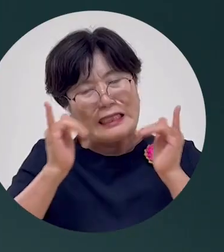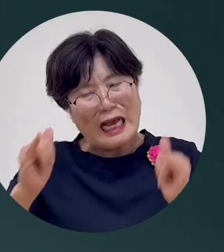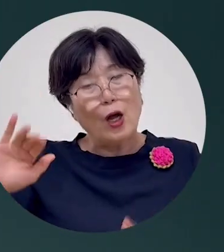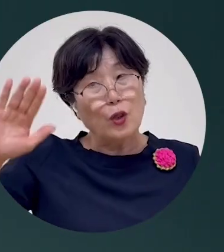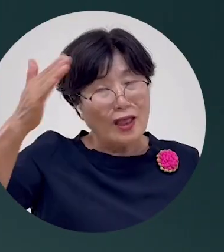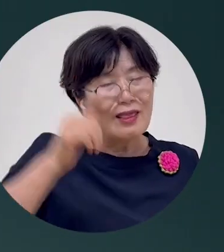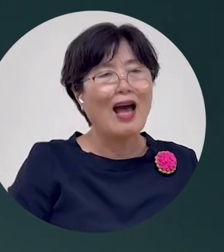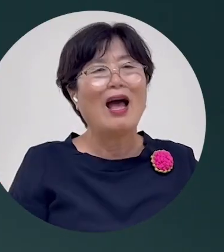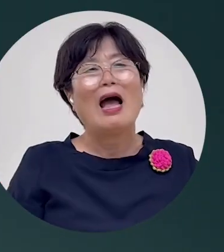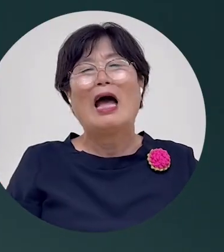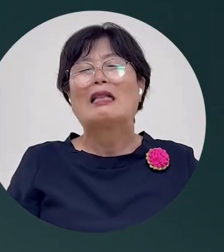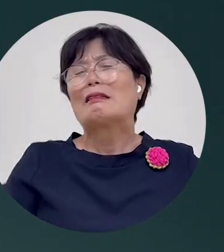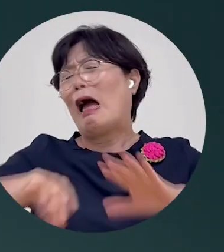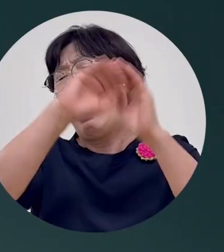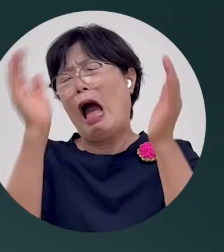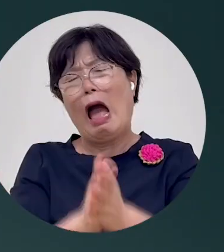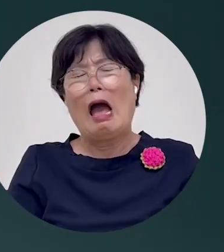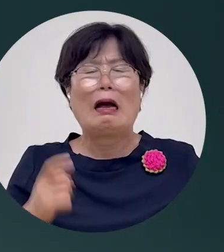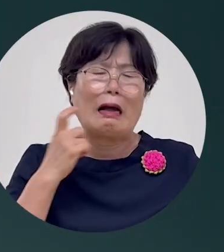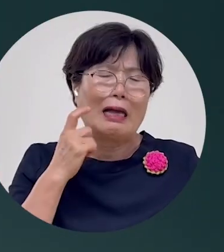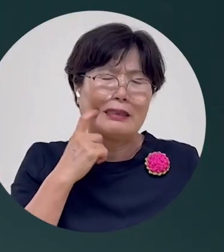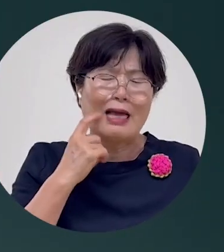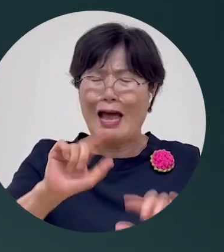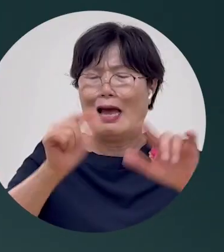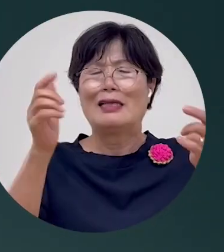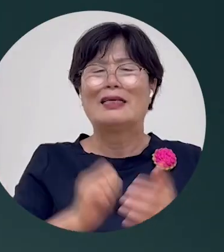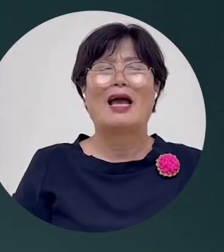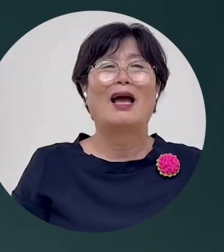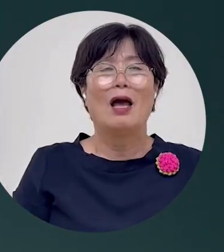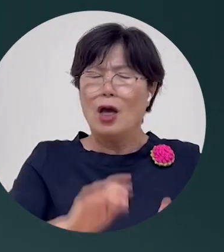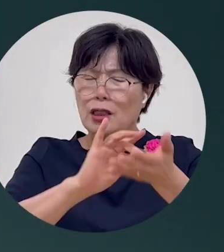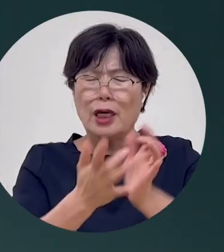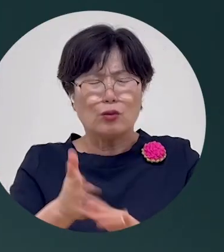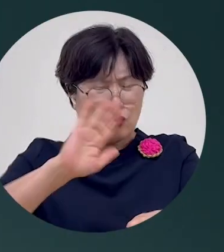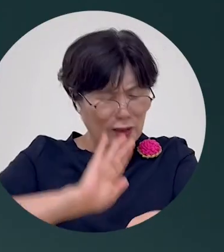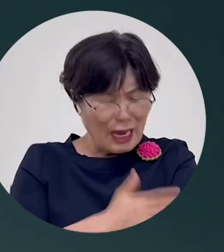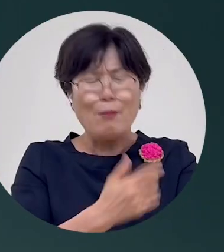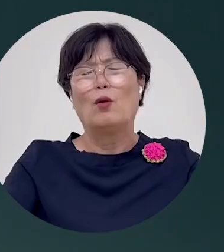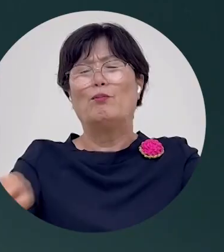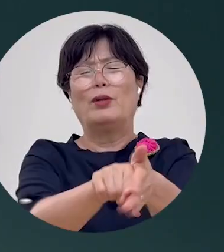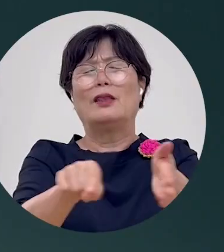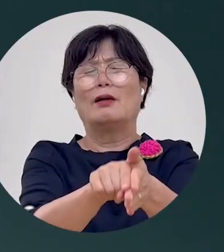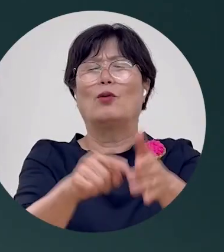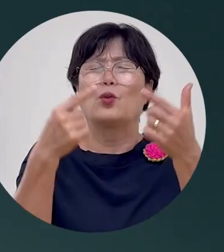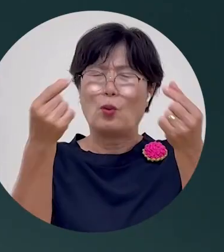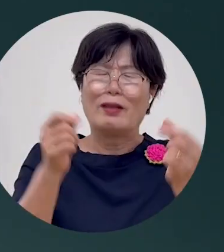있다. 다 가짜입니다. 예수 잘못 믿고 있습니다.